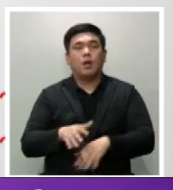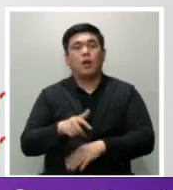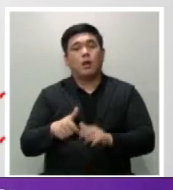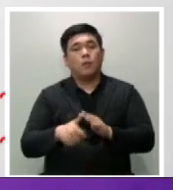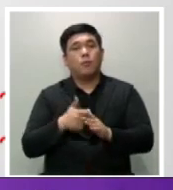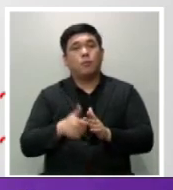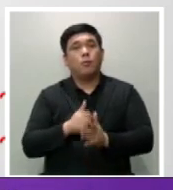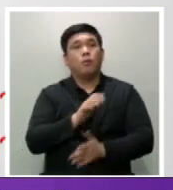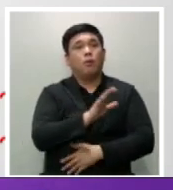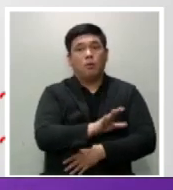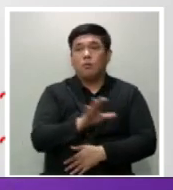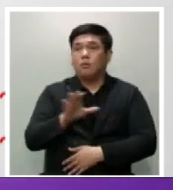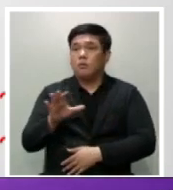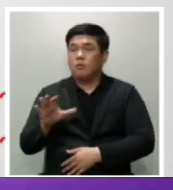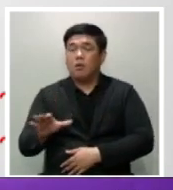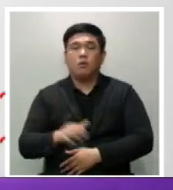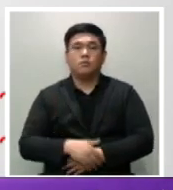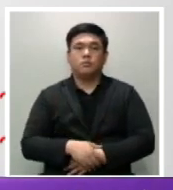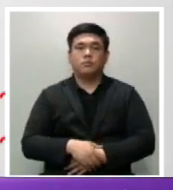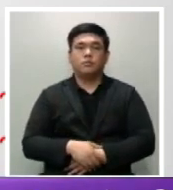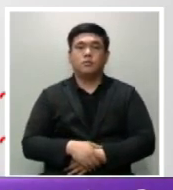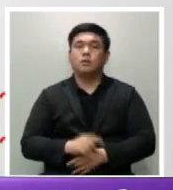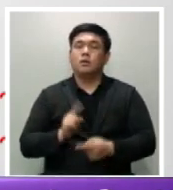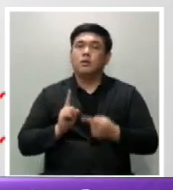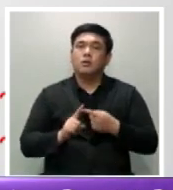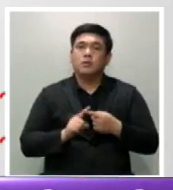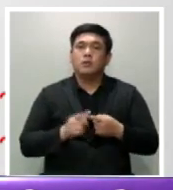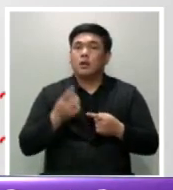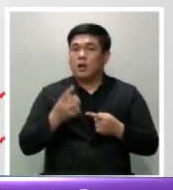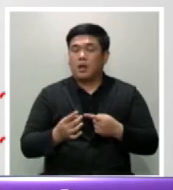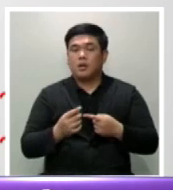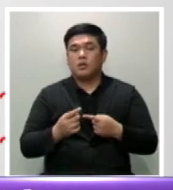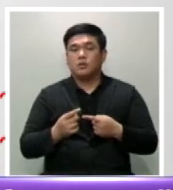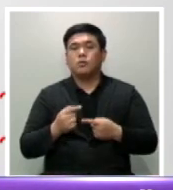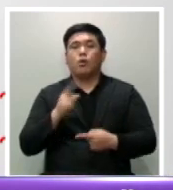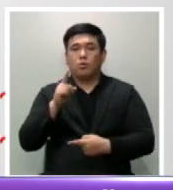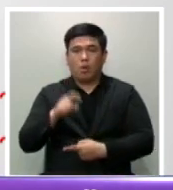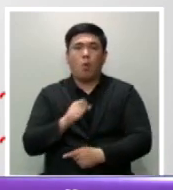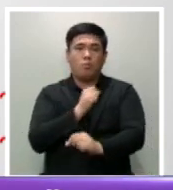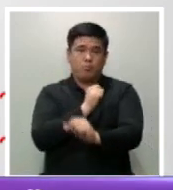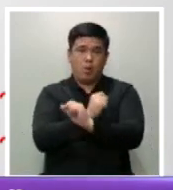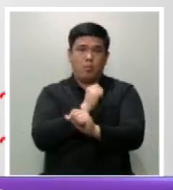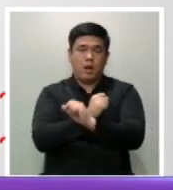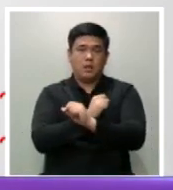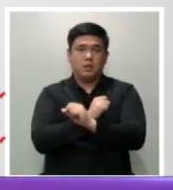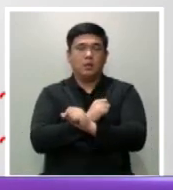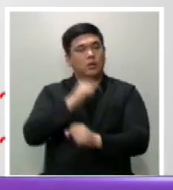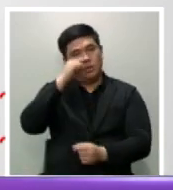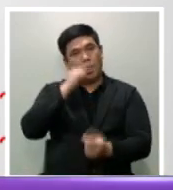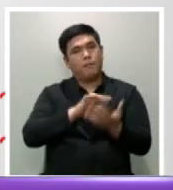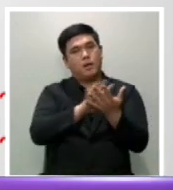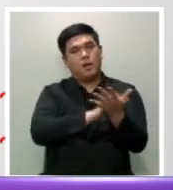ช.ได้พูดในเวลานั้น 1. เรื่องนี้เราต้องปกป้องสุขภาพคนไท